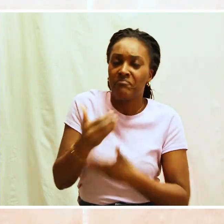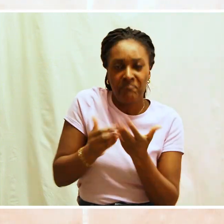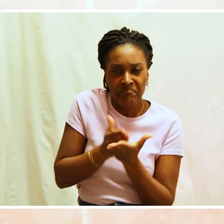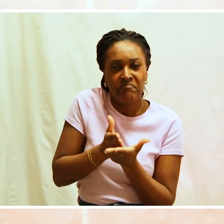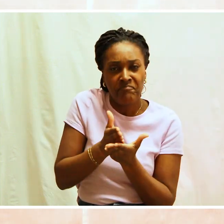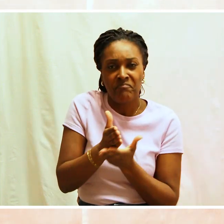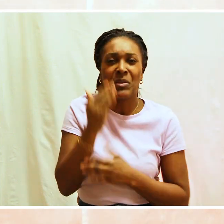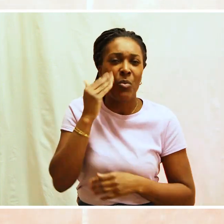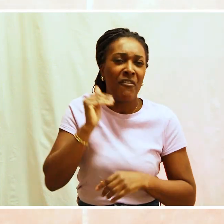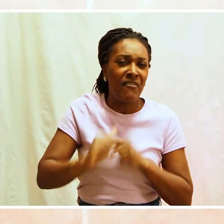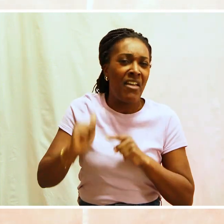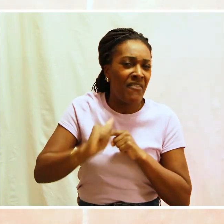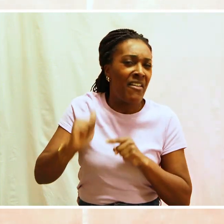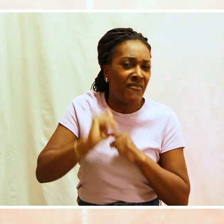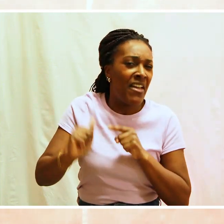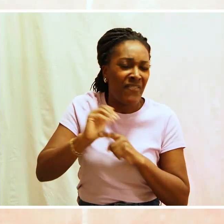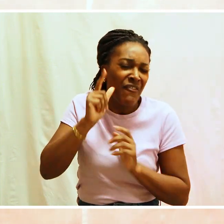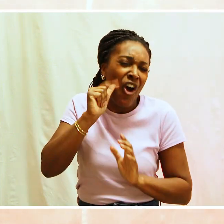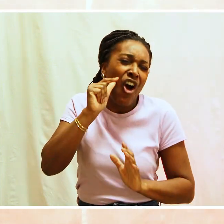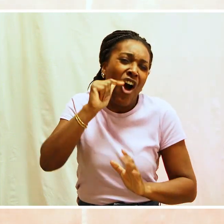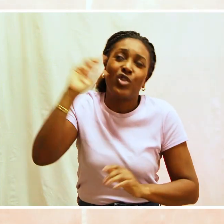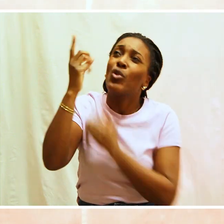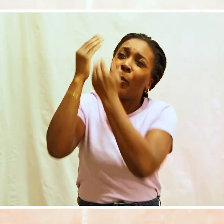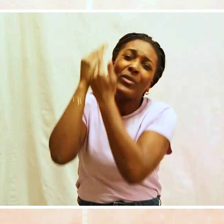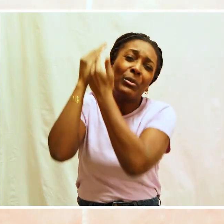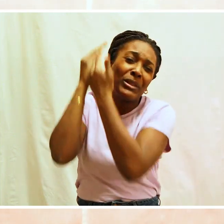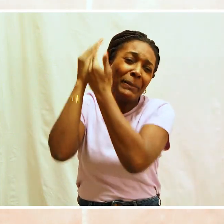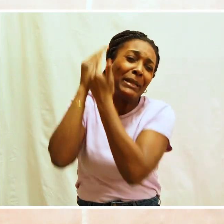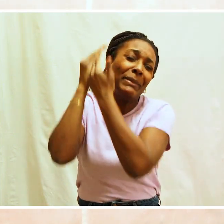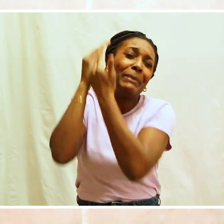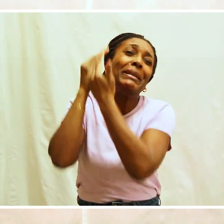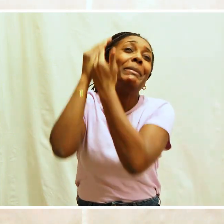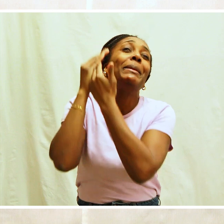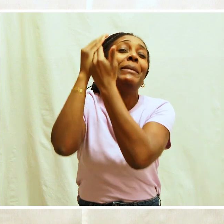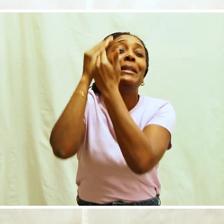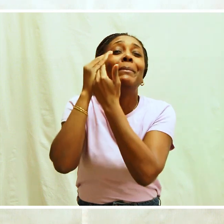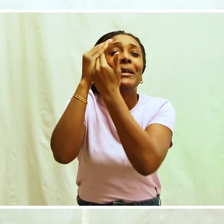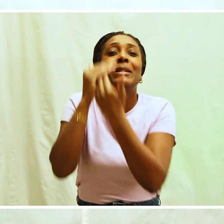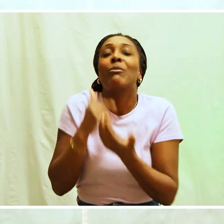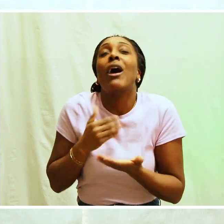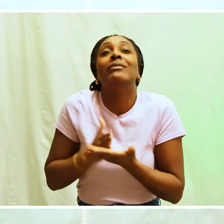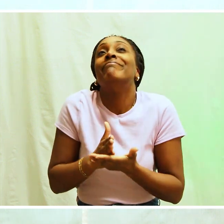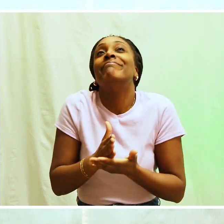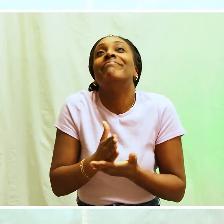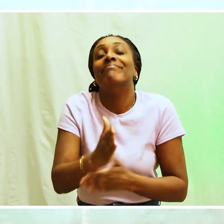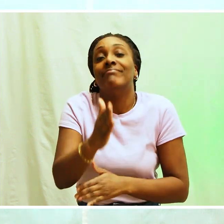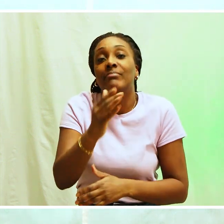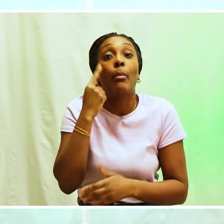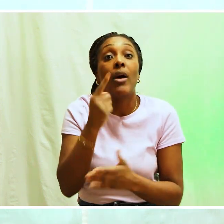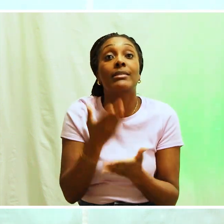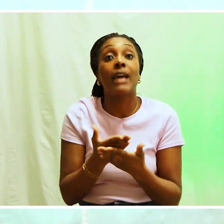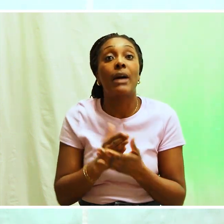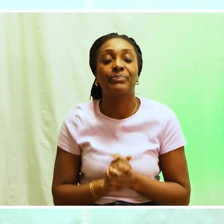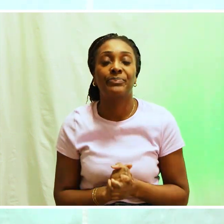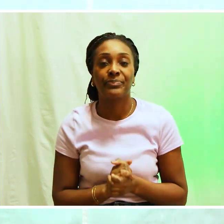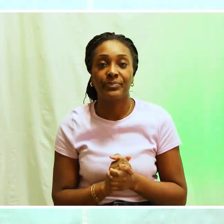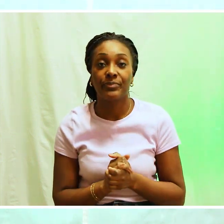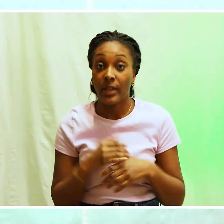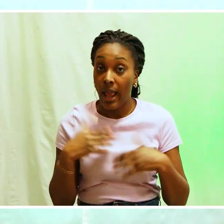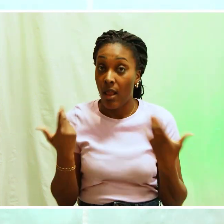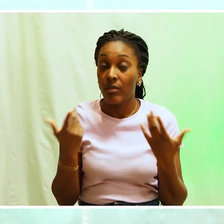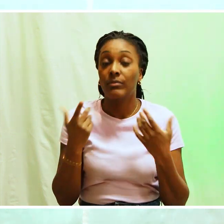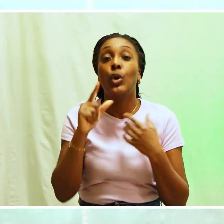plus Dieu va me préserver, me garder et c'est comme ça que je marcherai dans la grâce de Dieu. Et donc en fait, il a commencé